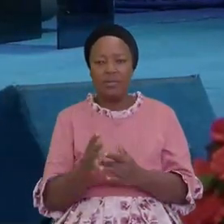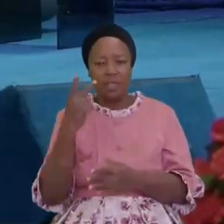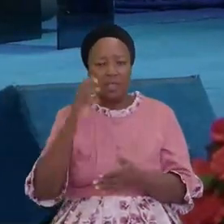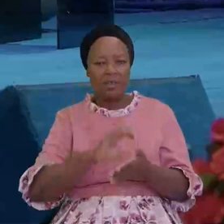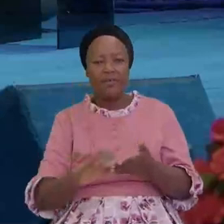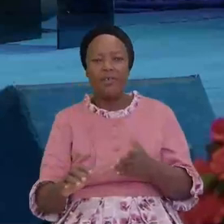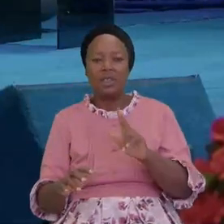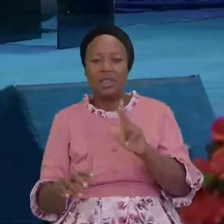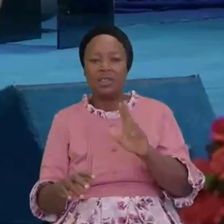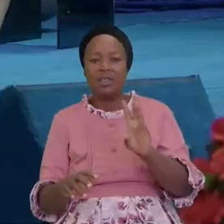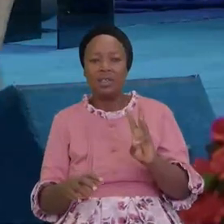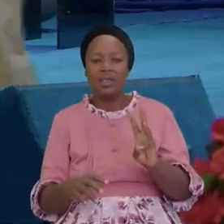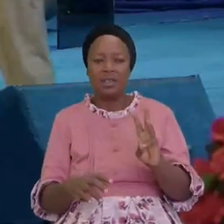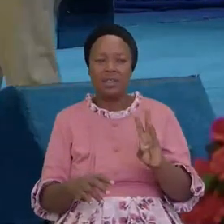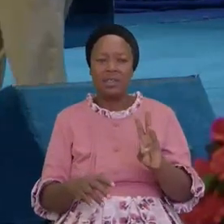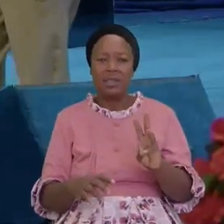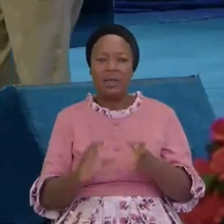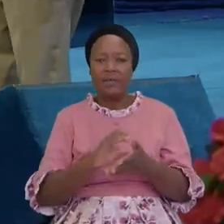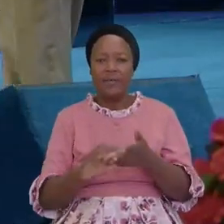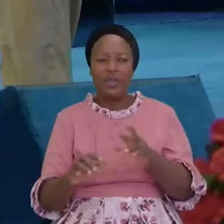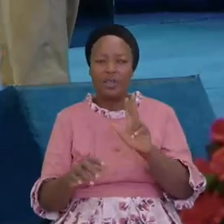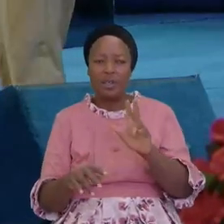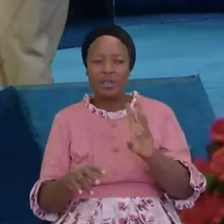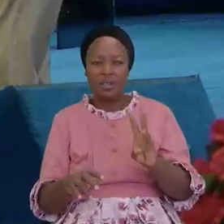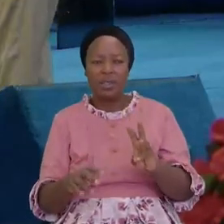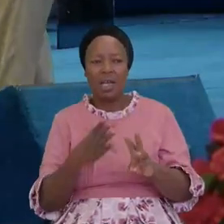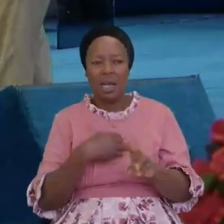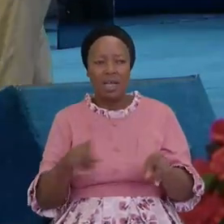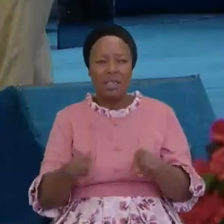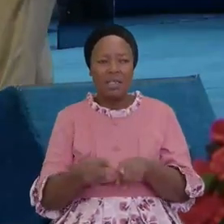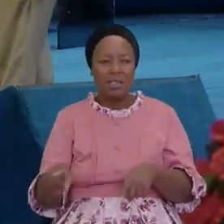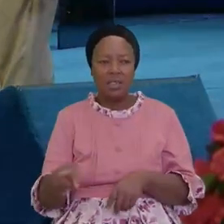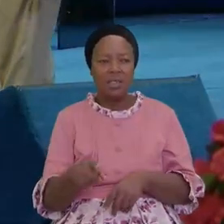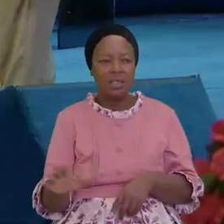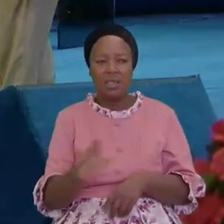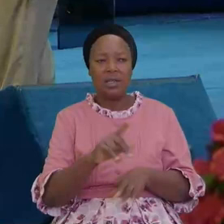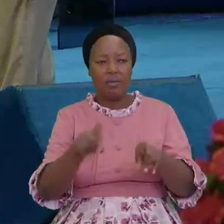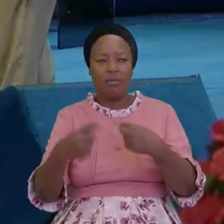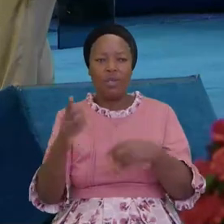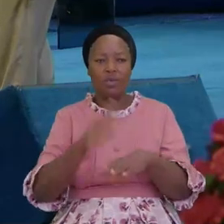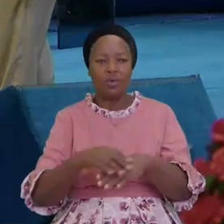nouvelle de Jésus. Voyons le verset 36.